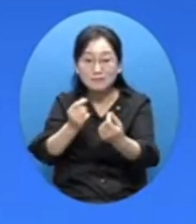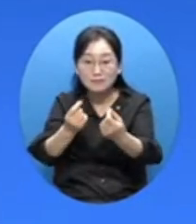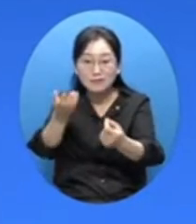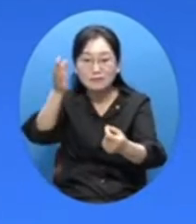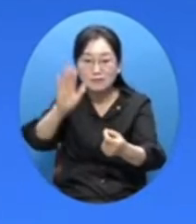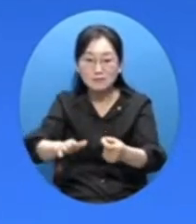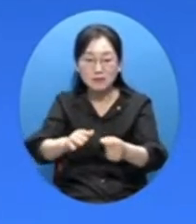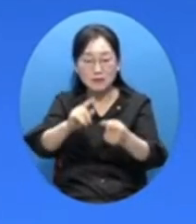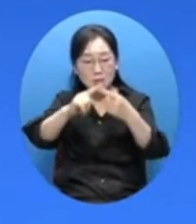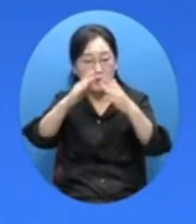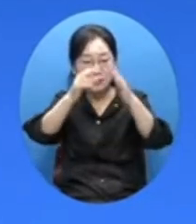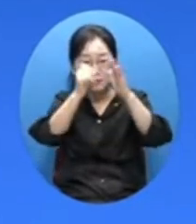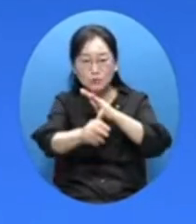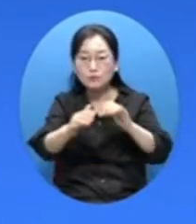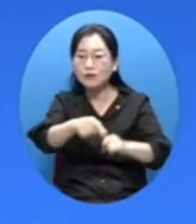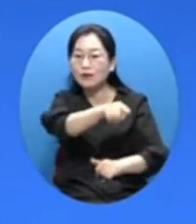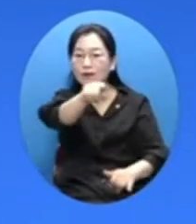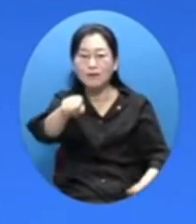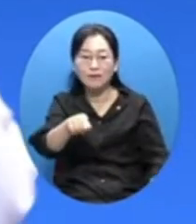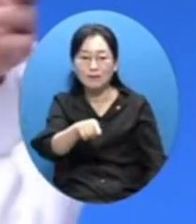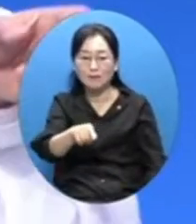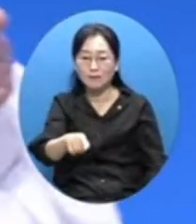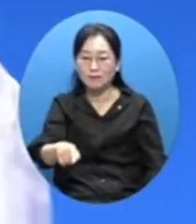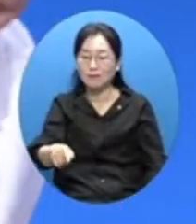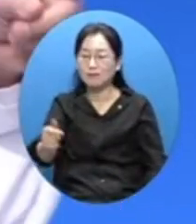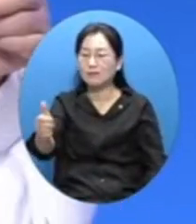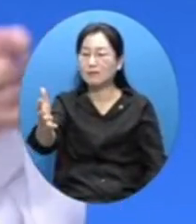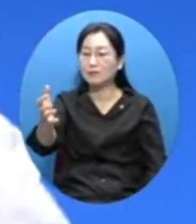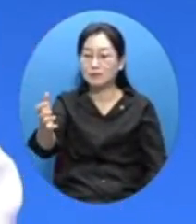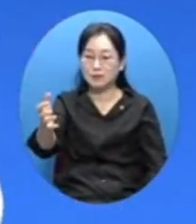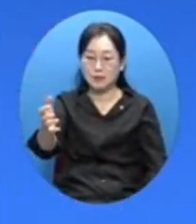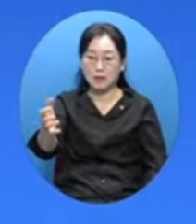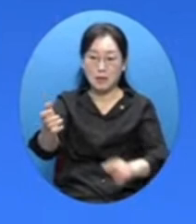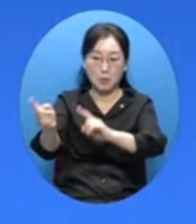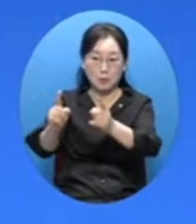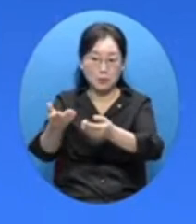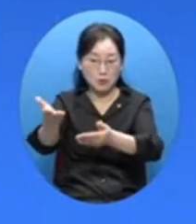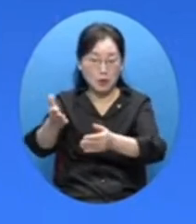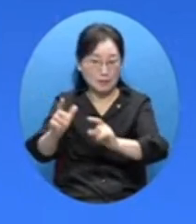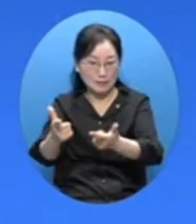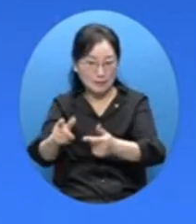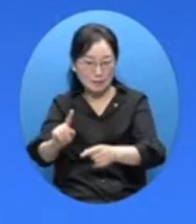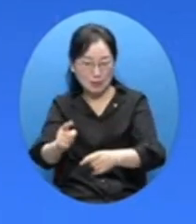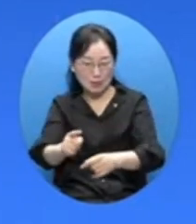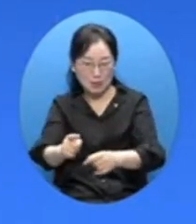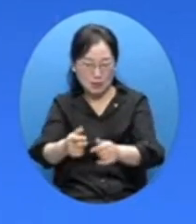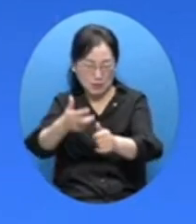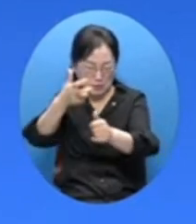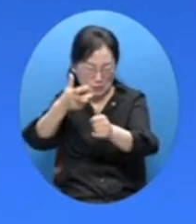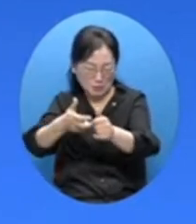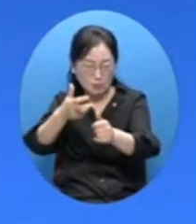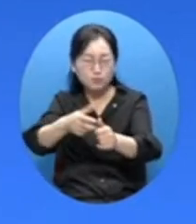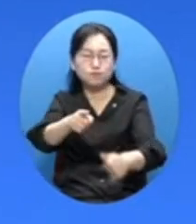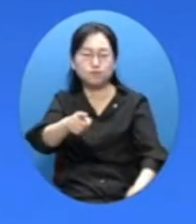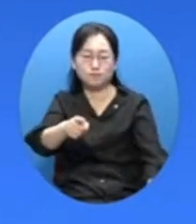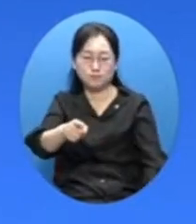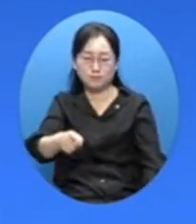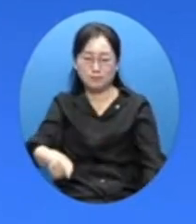교회 지도자라고 하는 사람이 오히려 그 사람을 고치나 안 고치나 비판적인 모습으로 보고 있는 것을 보시고